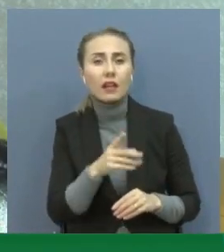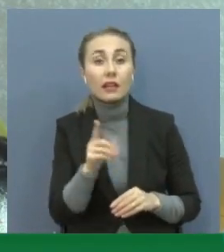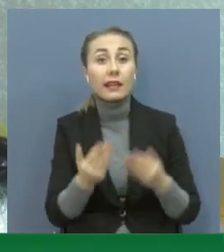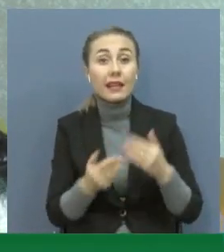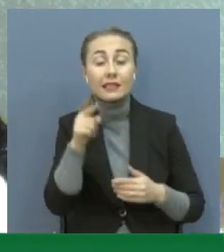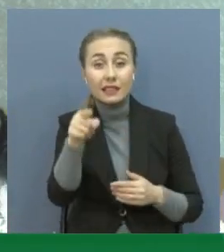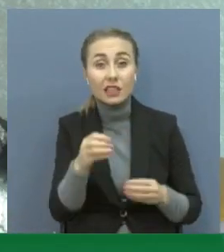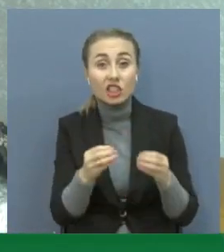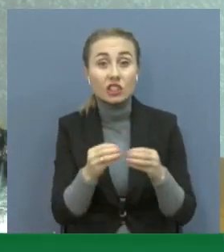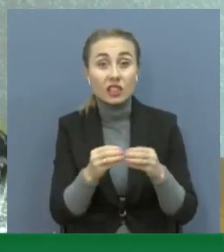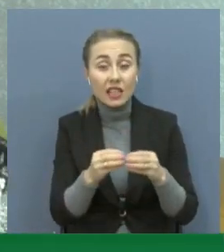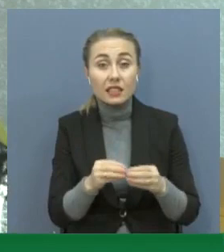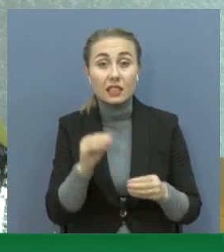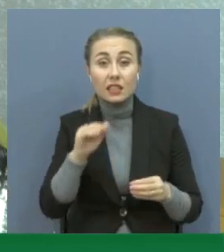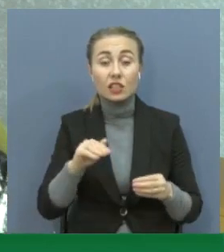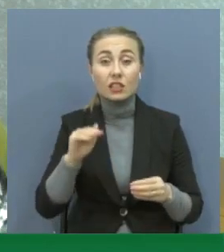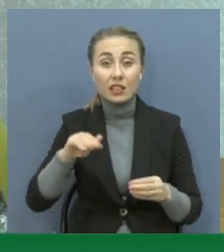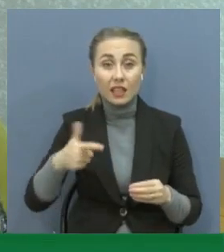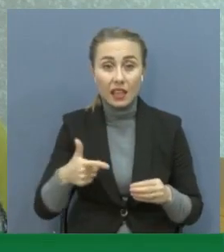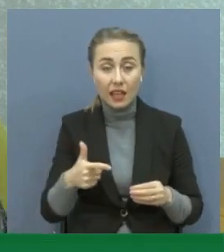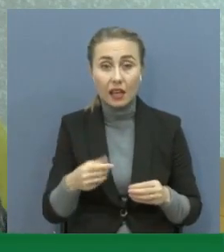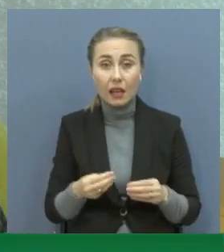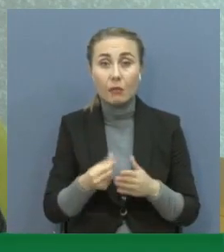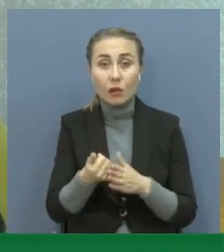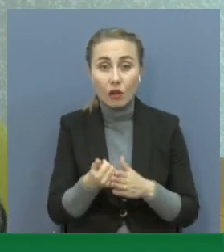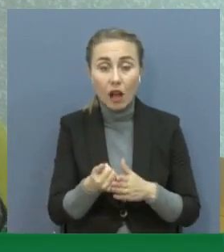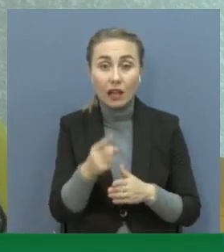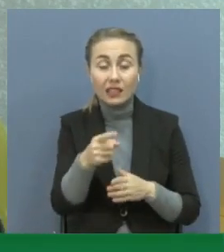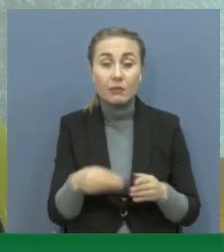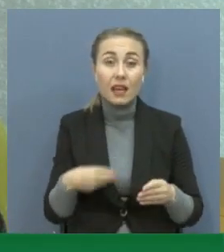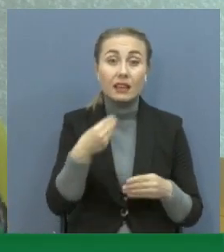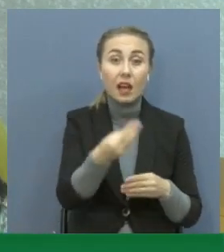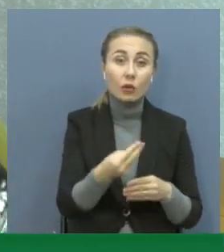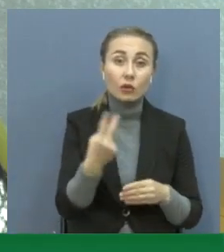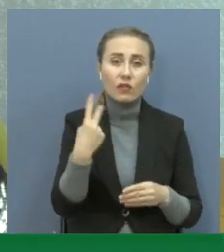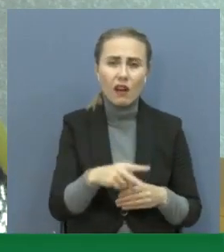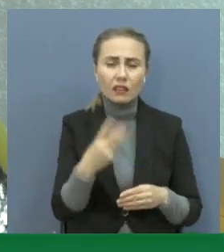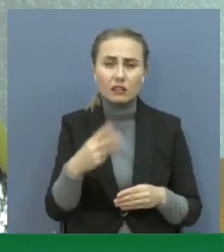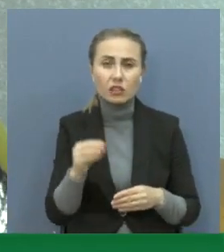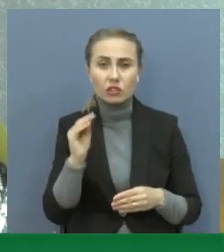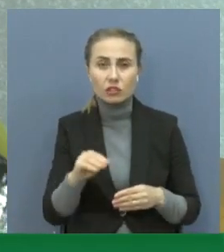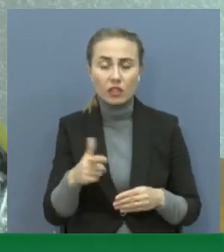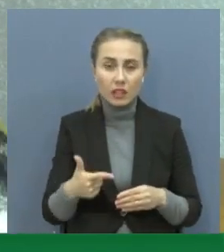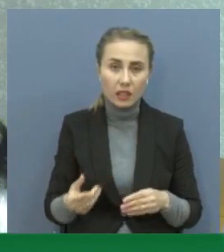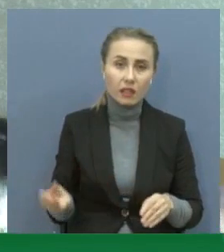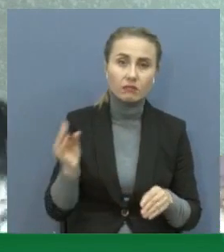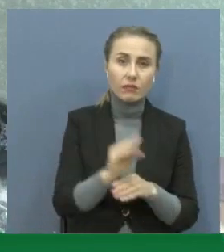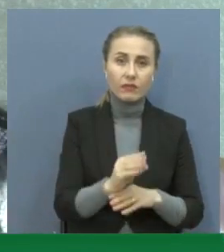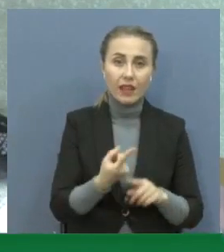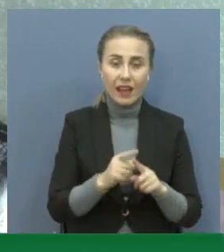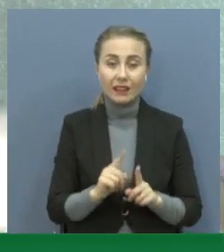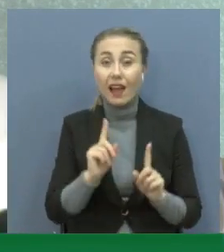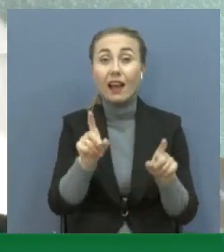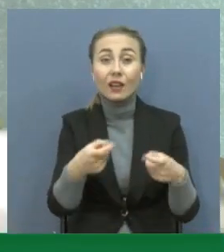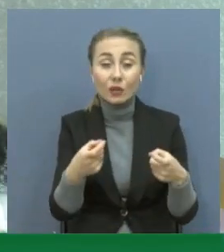тебе платят 20-30 тысяч. Это же наживо, это же легкие деньги. И получается, это как крючок